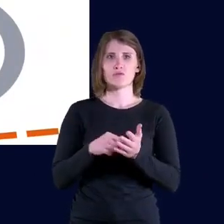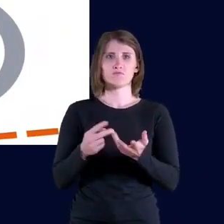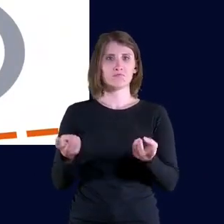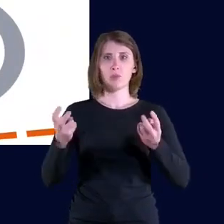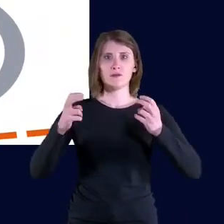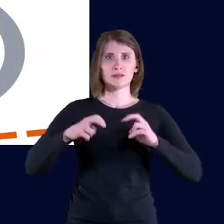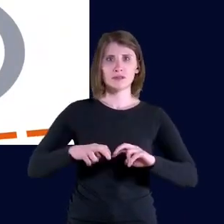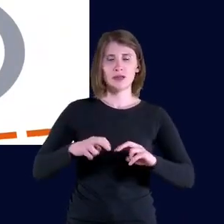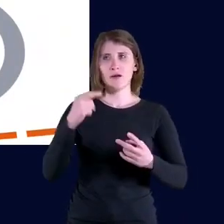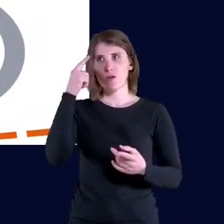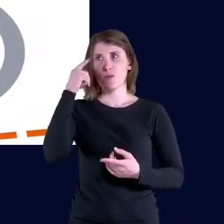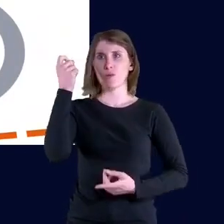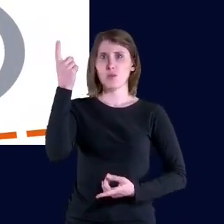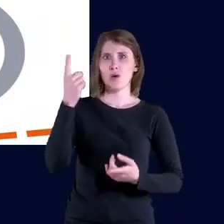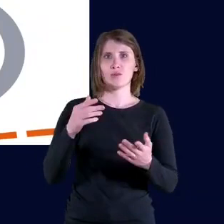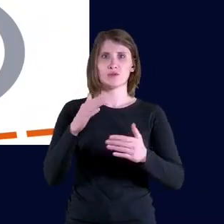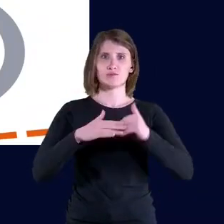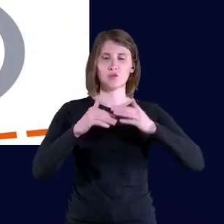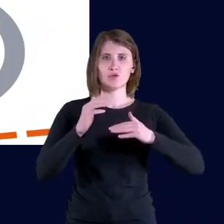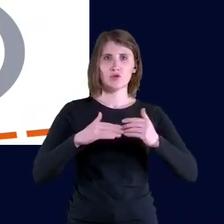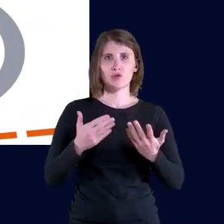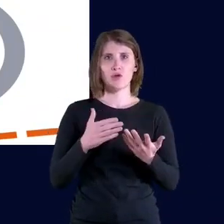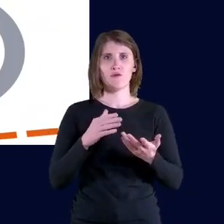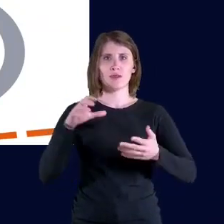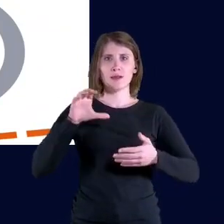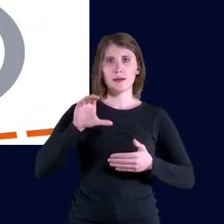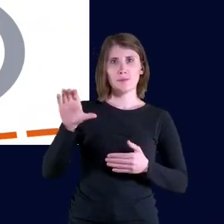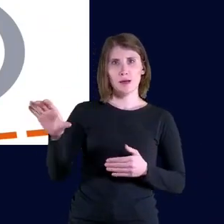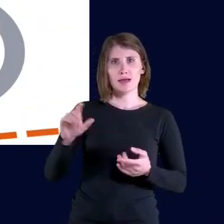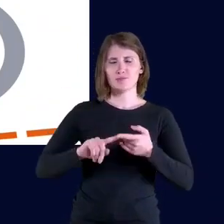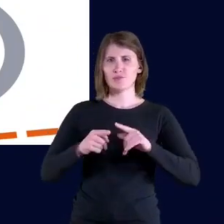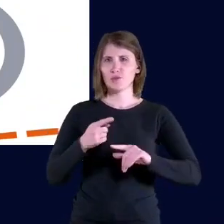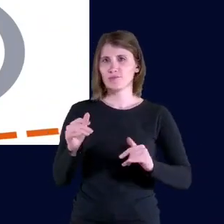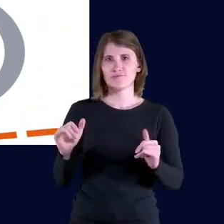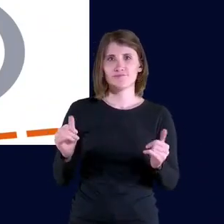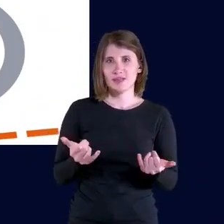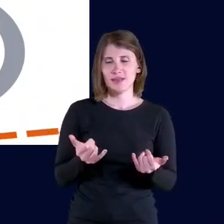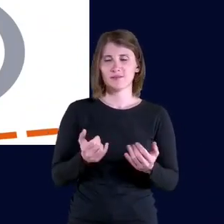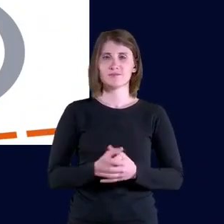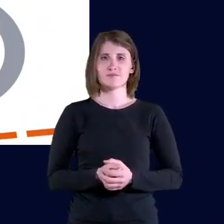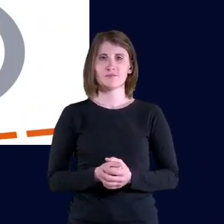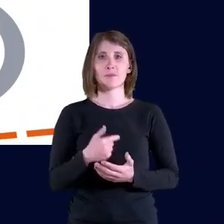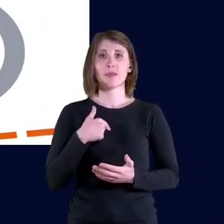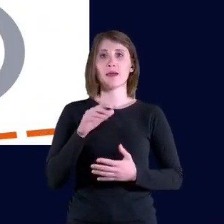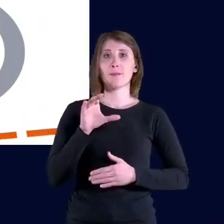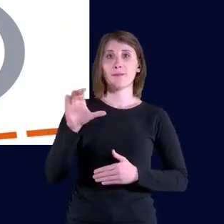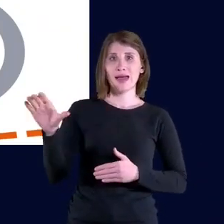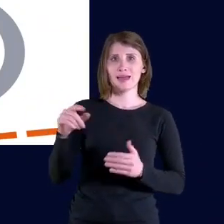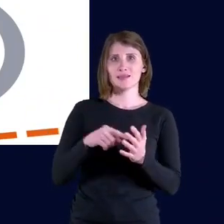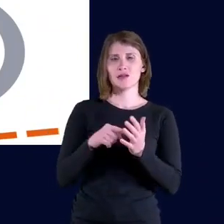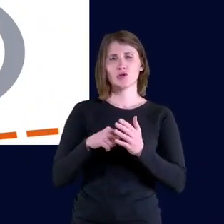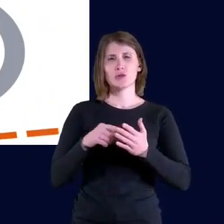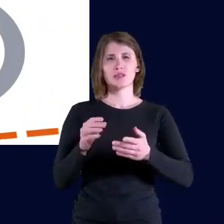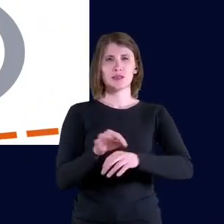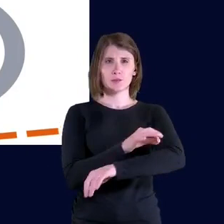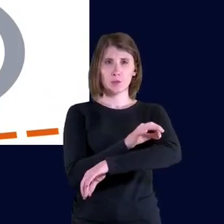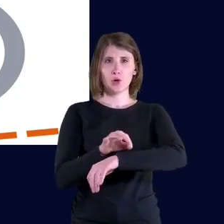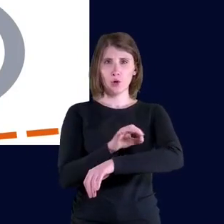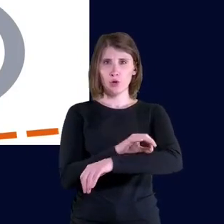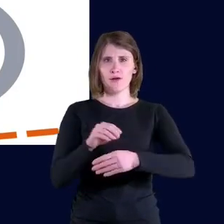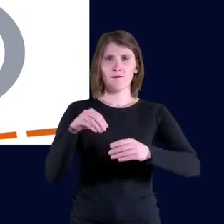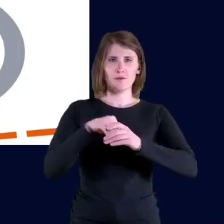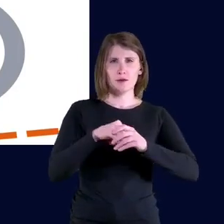powstała idea budowy bazy polityk baza bowiem jest częścią szerszego projektu który